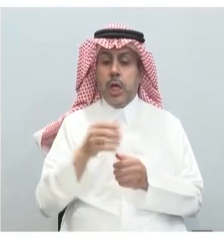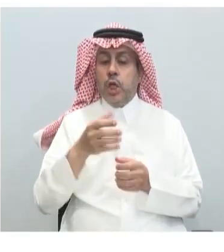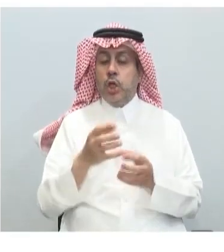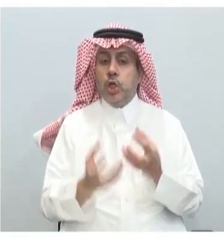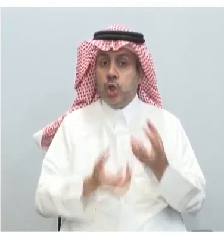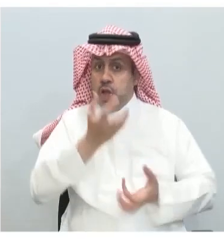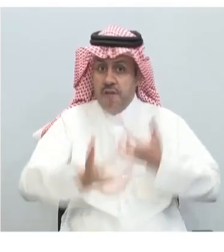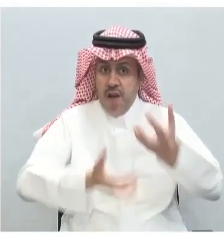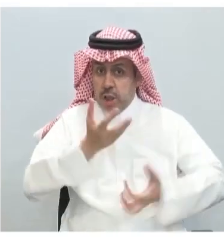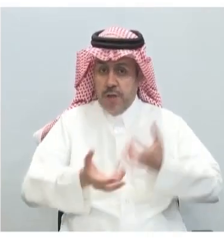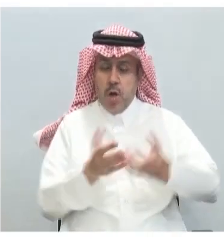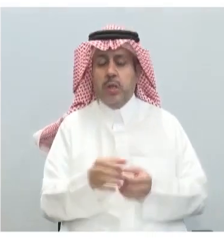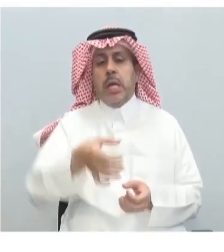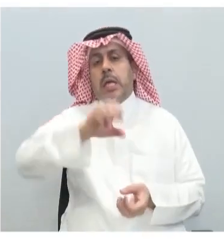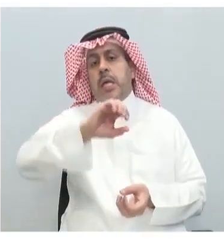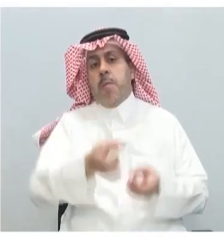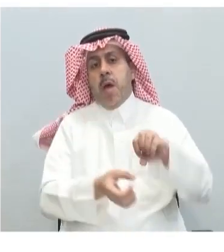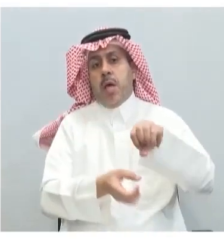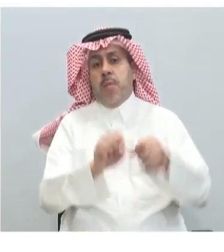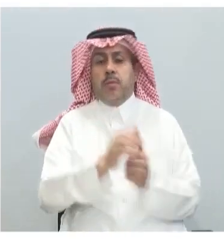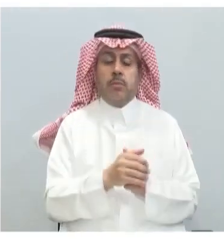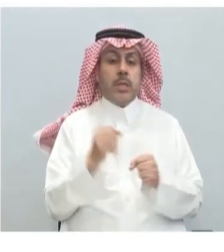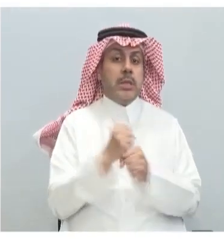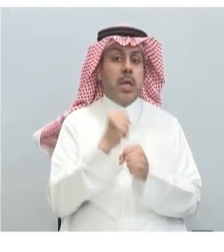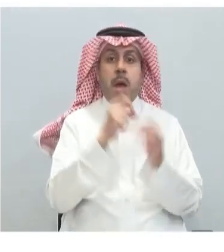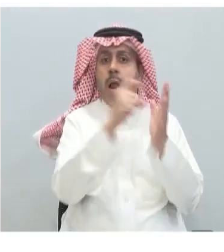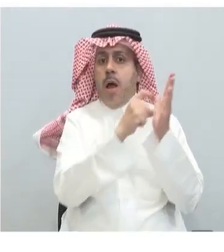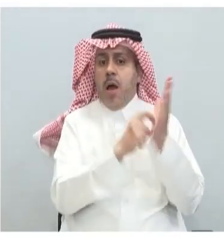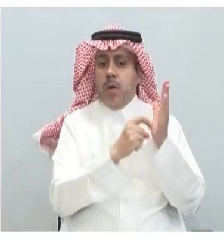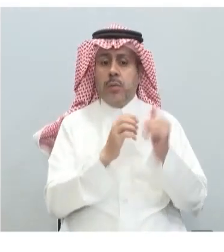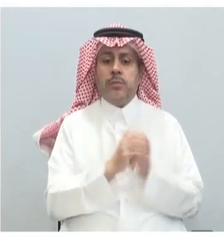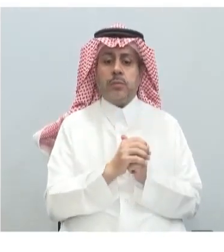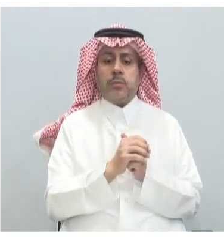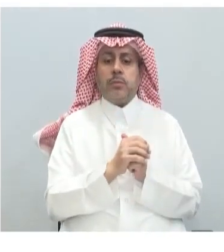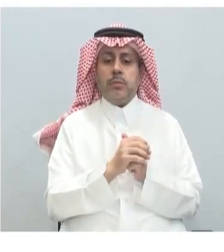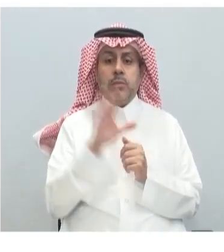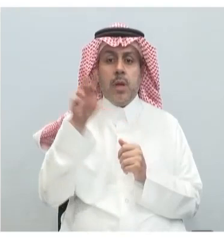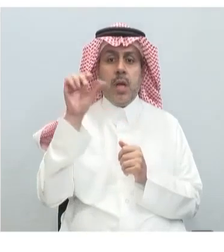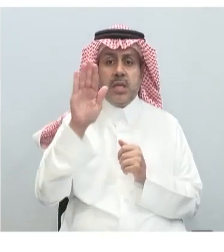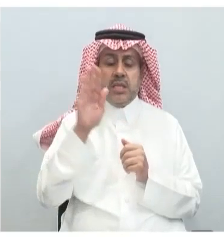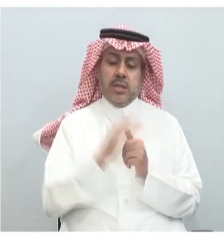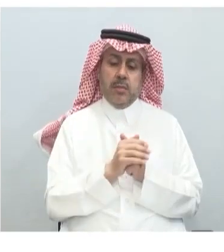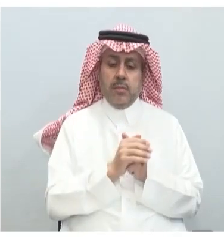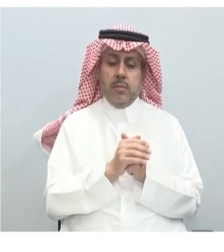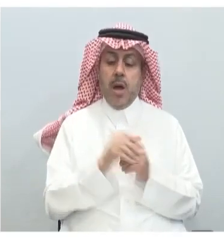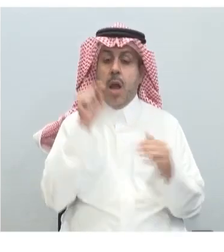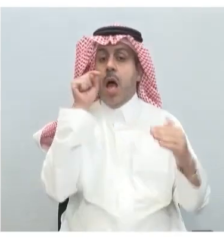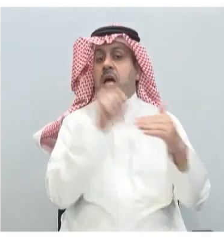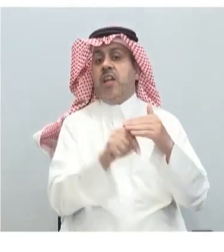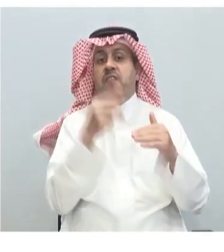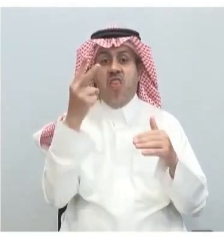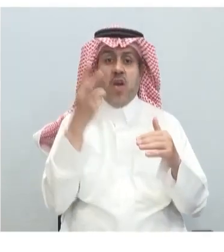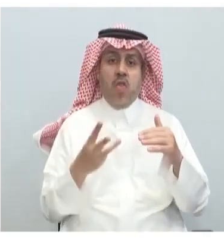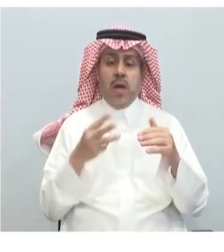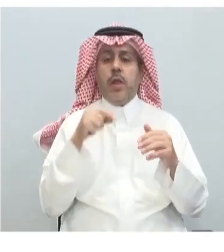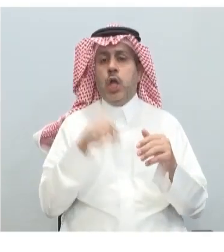الكيميائيه باستعمال قانون وهو قانون هس حققنا الهد هدف الاول والثاني والثالث اليوم باذن الله